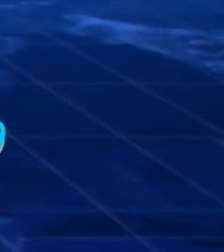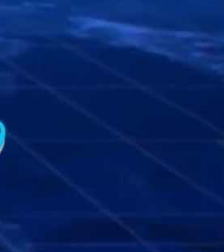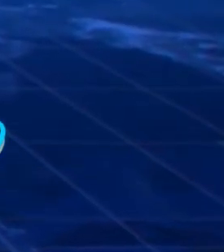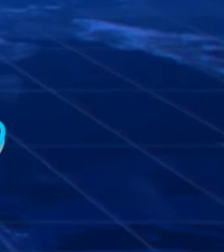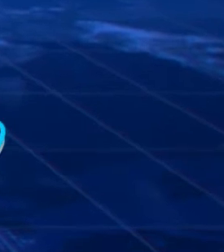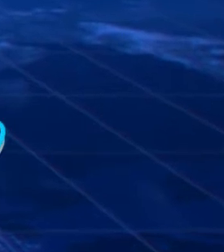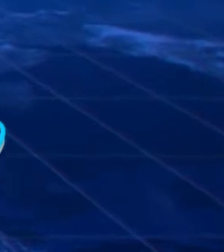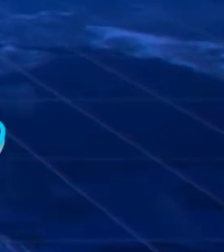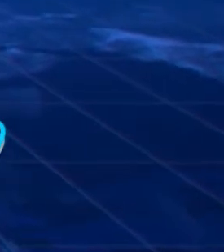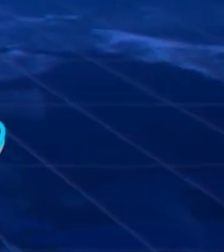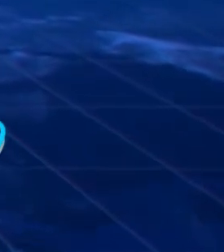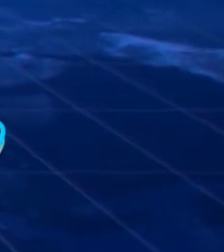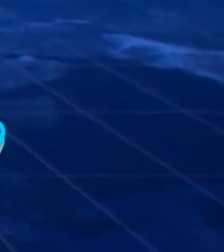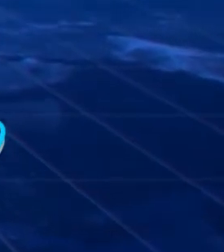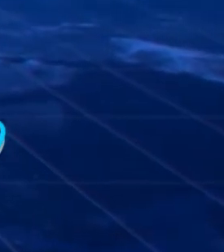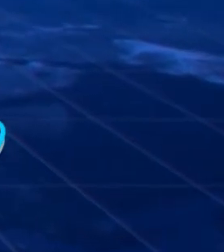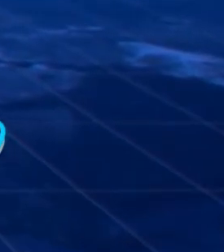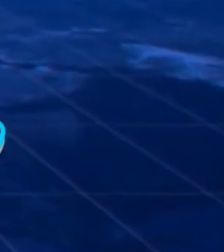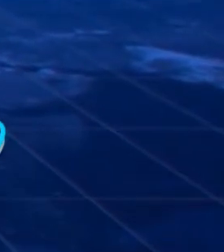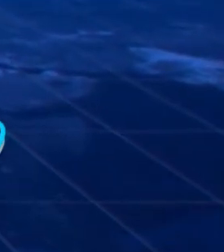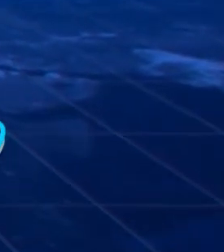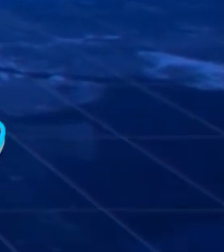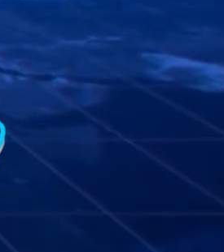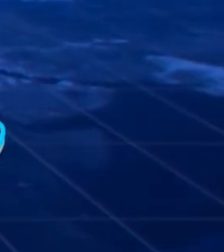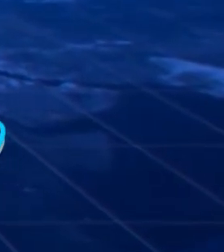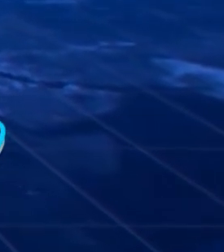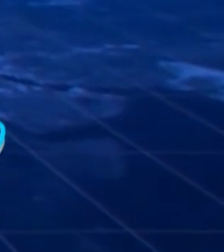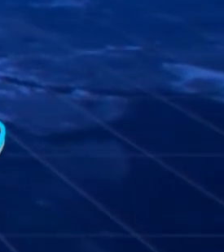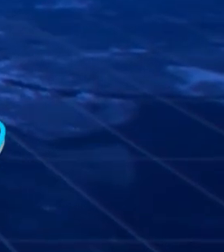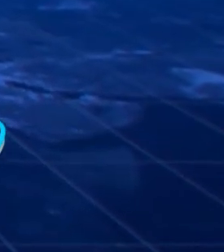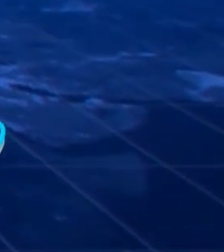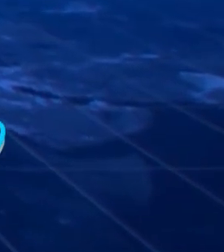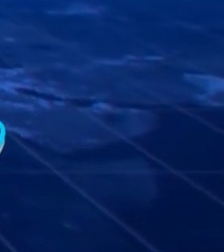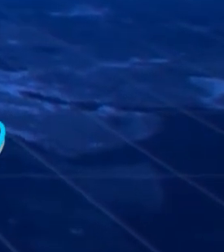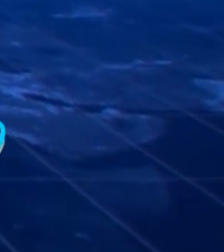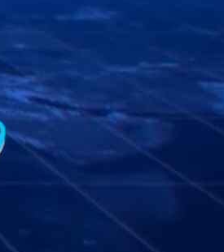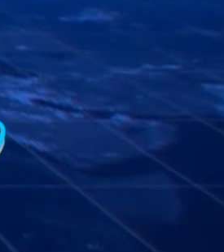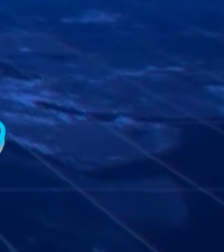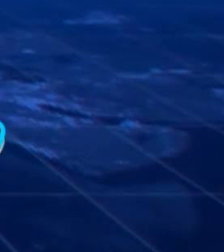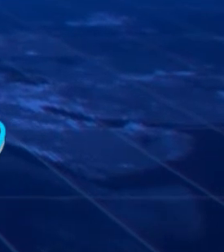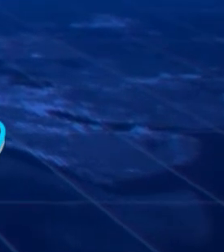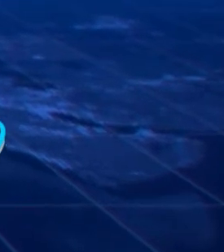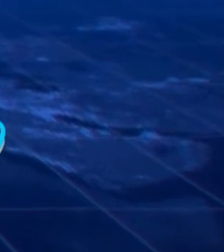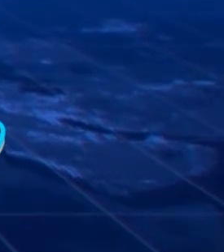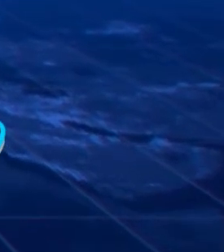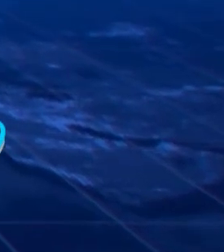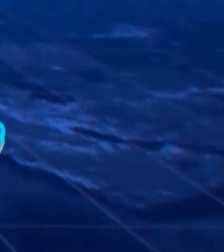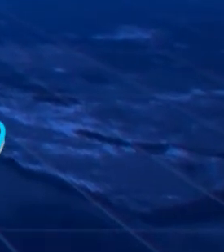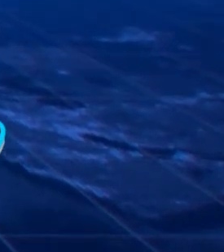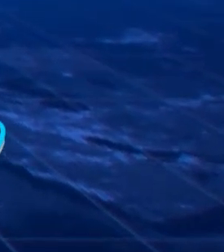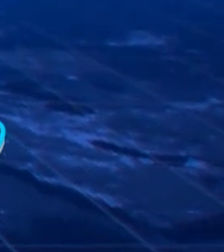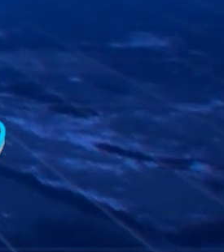แล้วทำไมพี่ไม่ล็อกรถคันอื่นด้วยอ่ะทำไมล็อกรถผมคันเดียวเลยอ่ะพี่ ทำไมเราไม่จอดเราก็ไม่จอดเพราะว่าเราจอดไงเขาก็เลยมาจอด